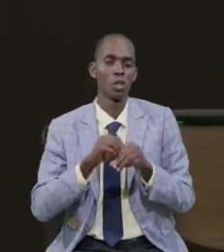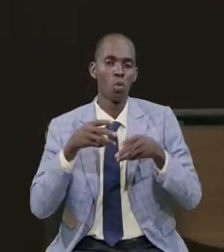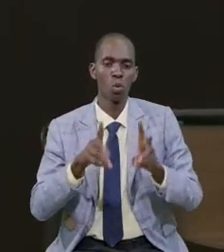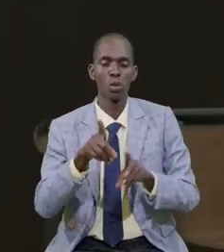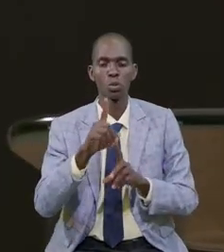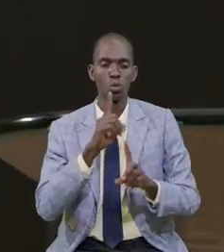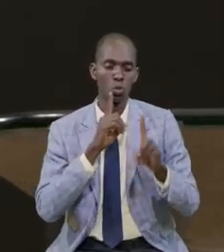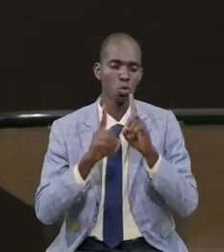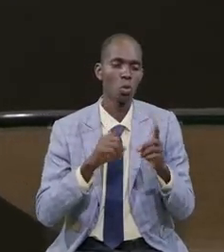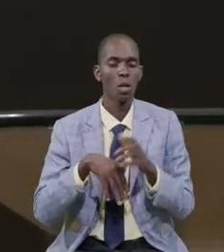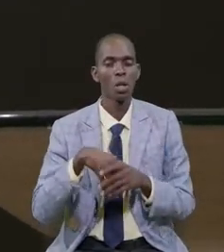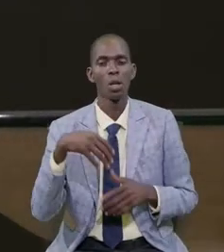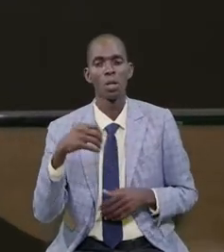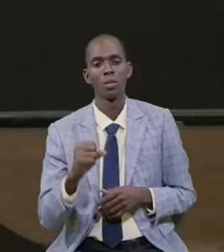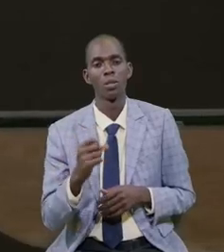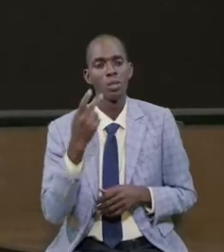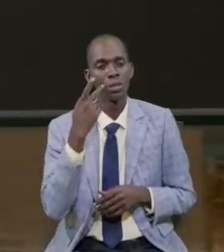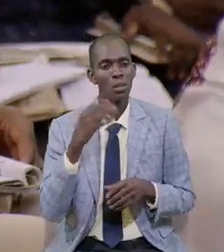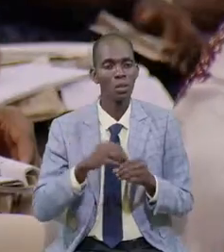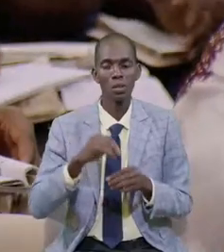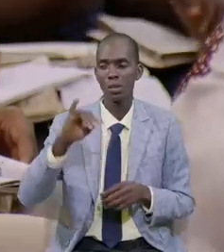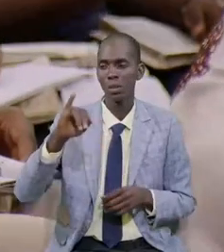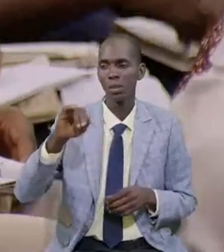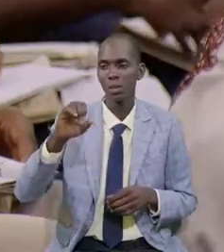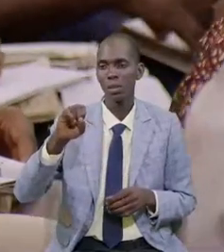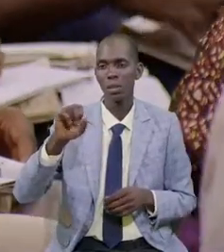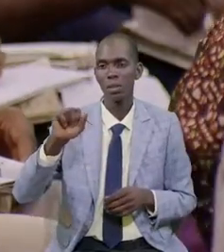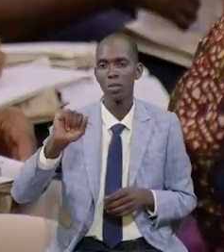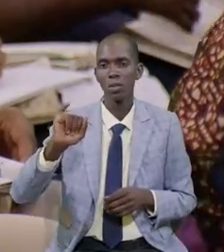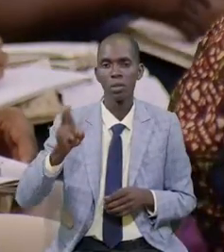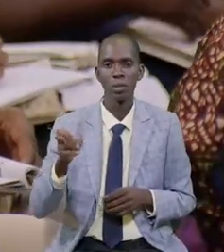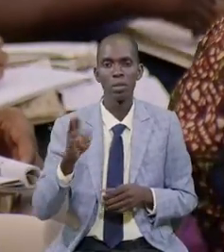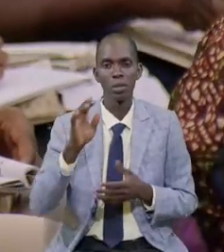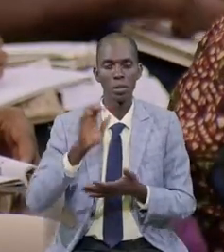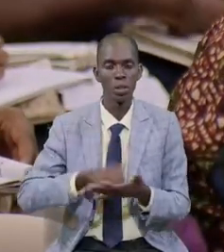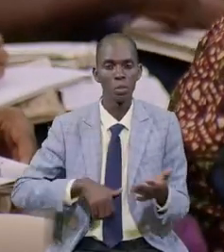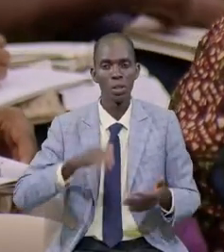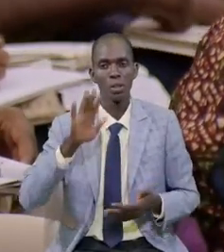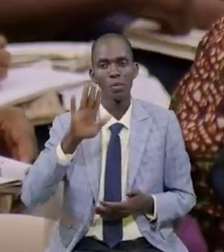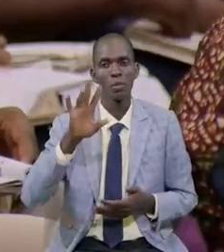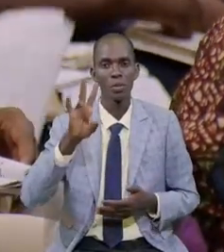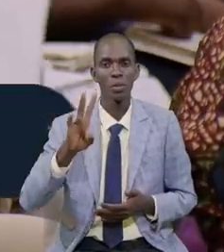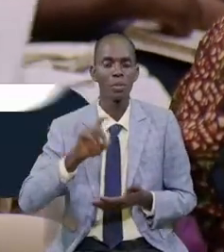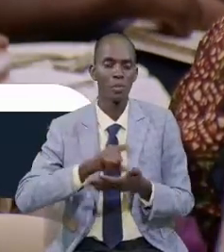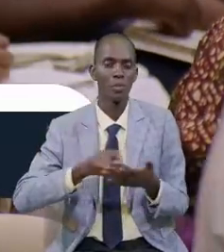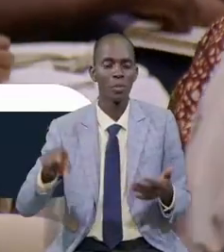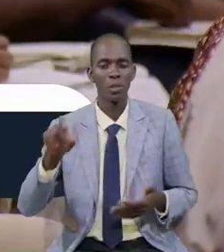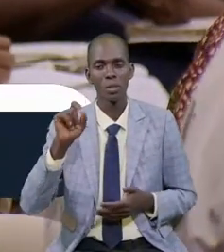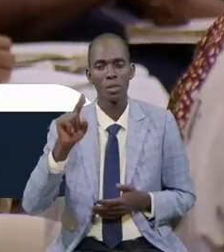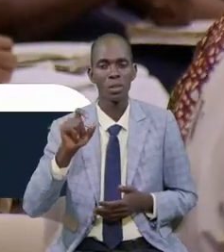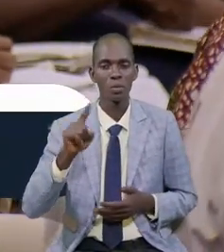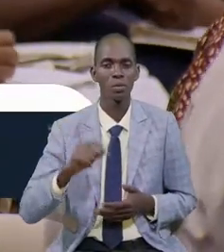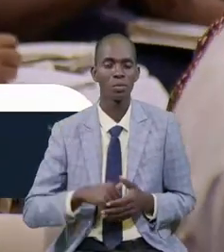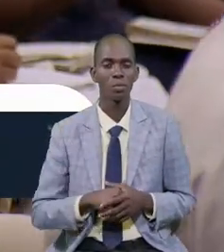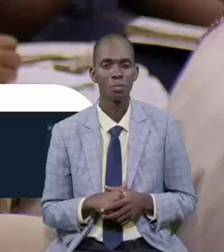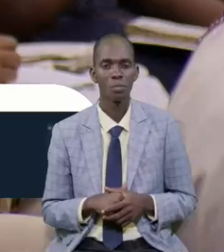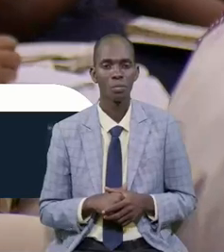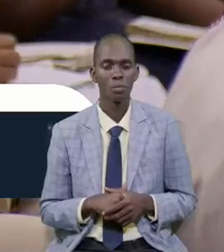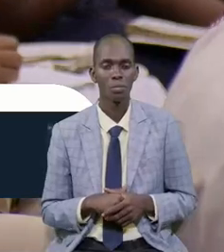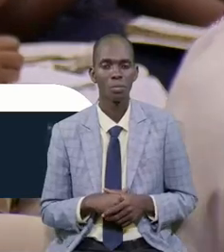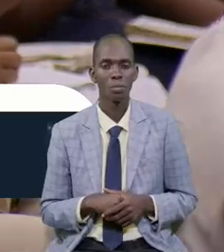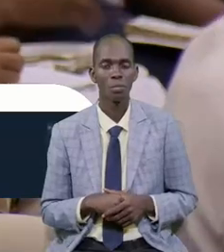Nous allons à Ésaïe 57. Ouais, verset 11. Ésaïe 57,